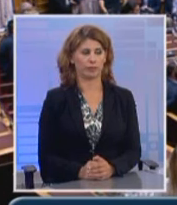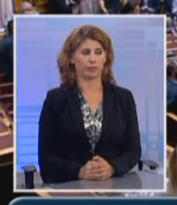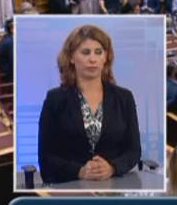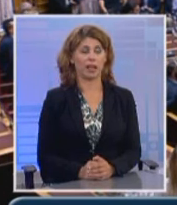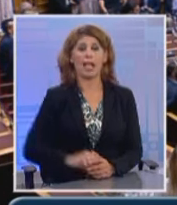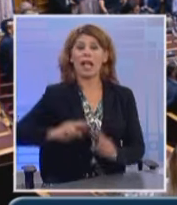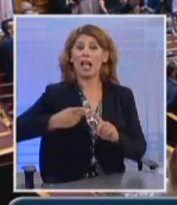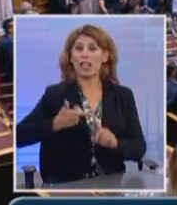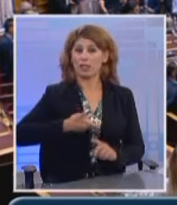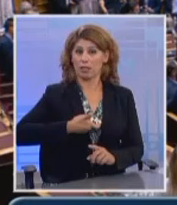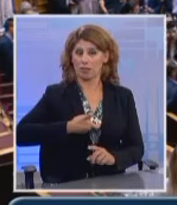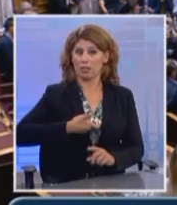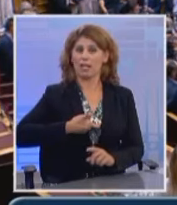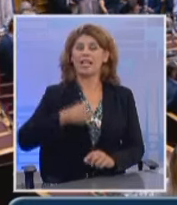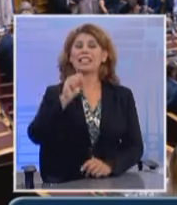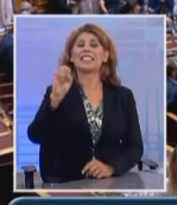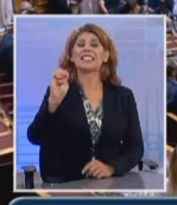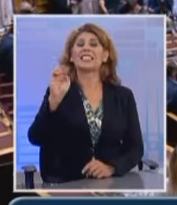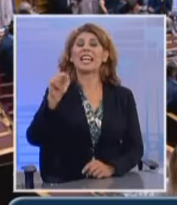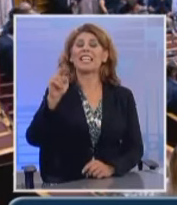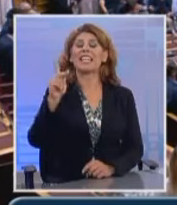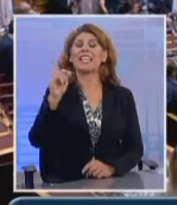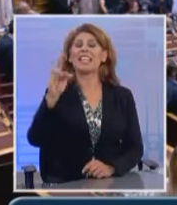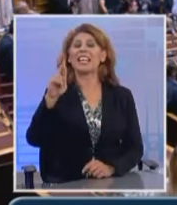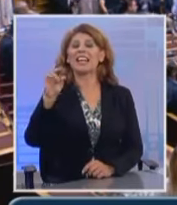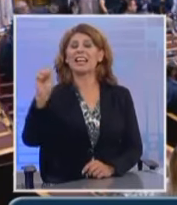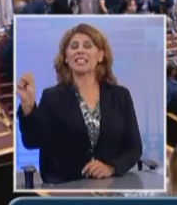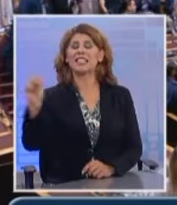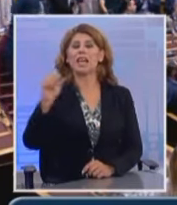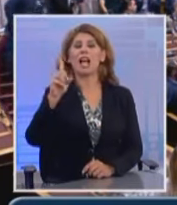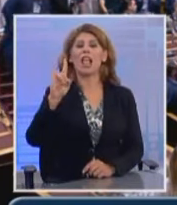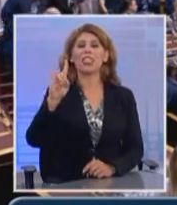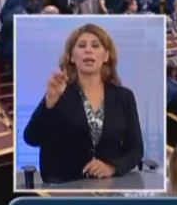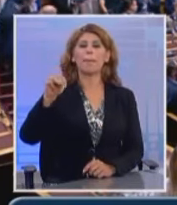Ασημένιος Ολυμπιονίκης Σενικίδης Δημήτριος.